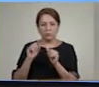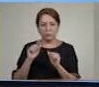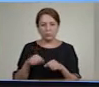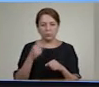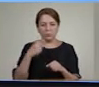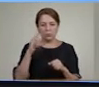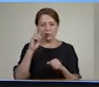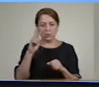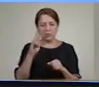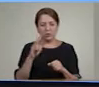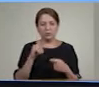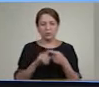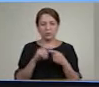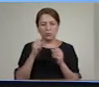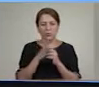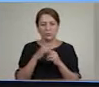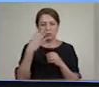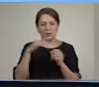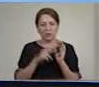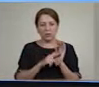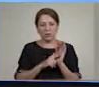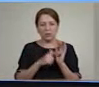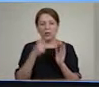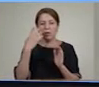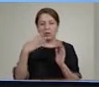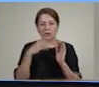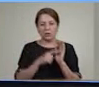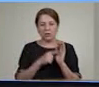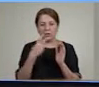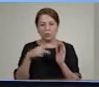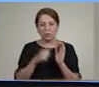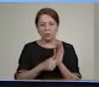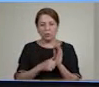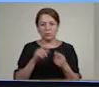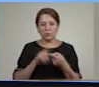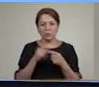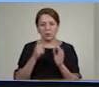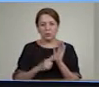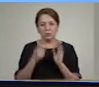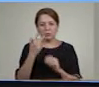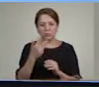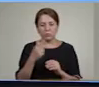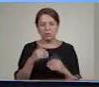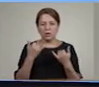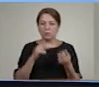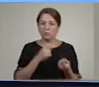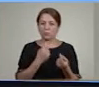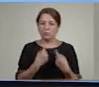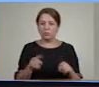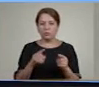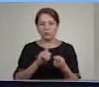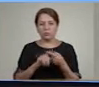15 ni qo'shsak 47, 47 ga 26 ni qo'shsak 73. Endi boshqacha qo'shishimiz ham